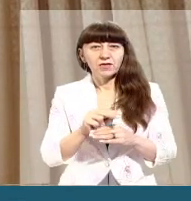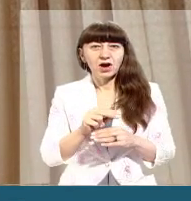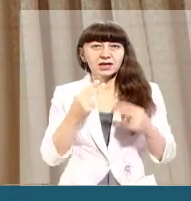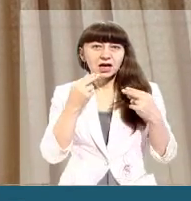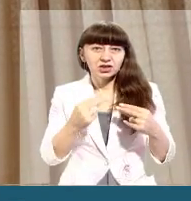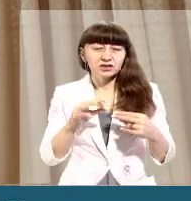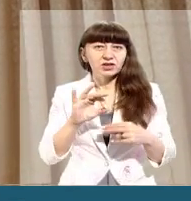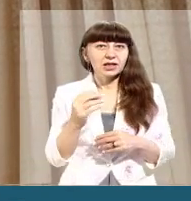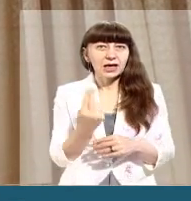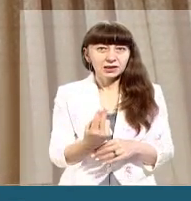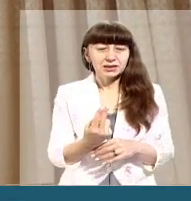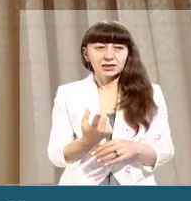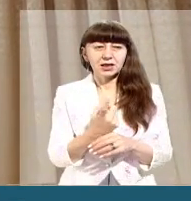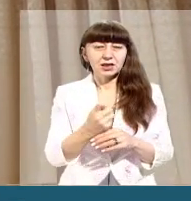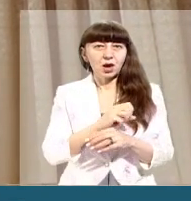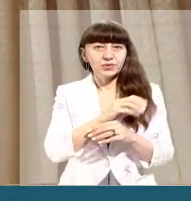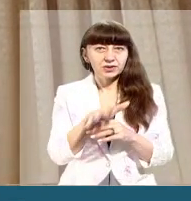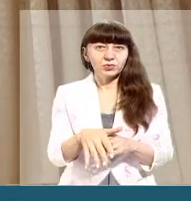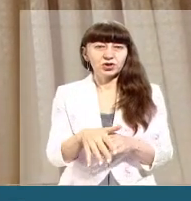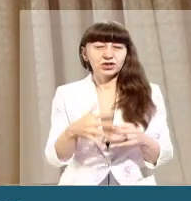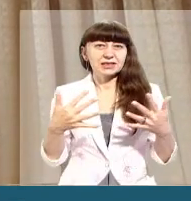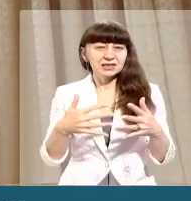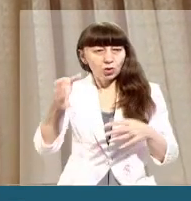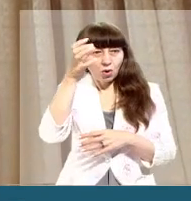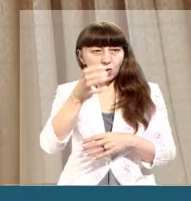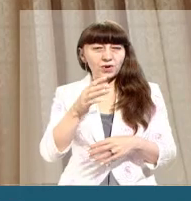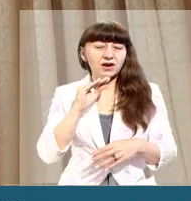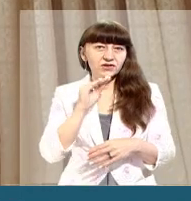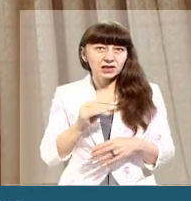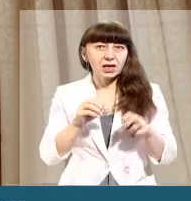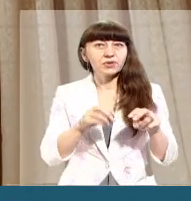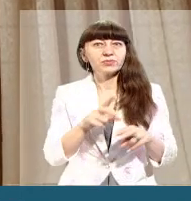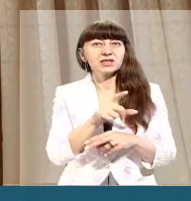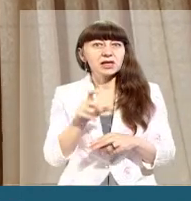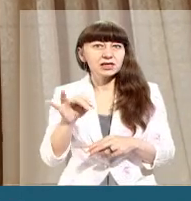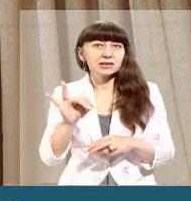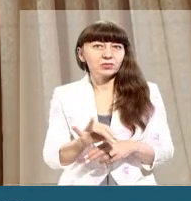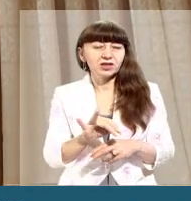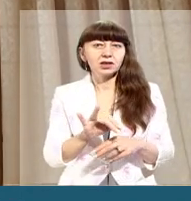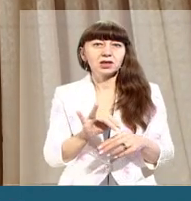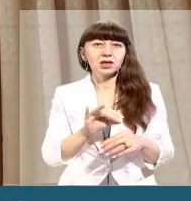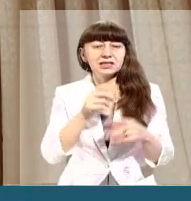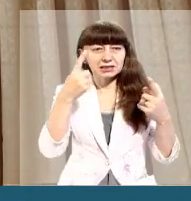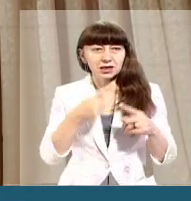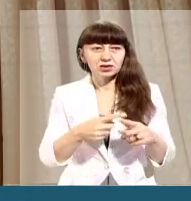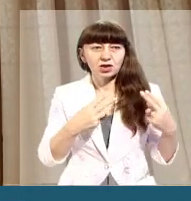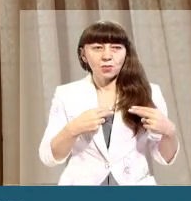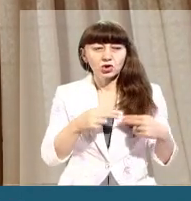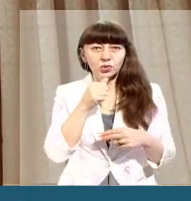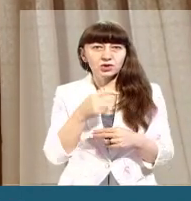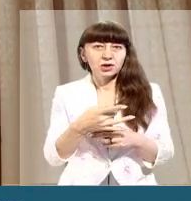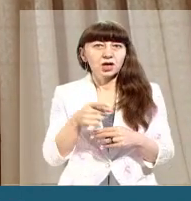крайне важно в полной мере обеспечить систему образования квалифицированными специалистами. В Костанайском районе трудится